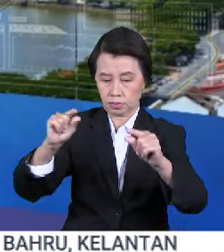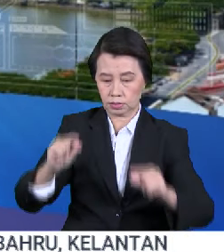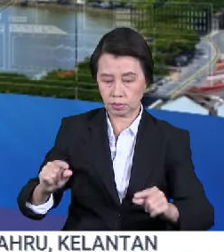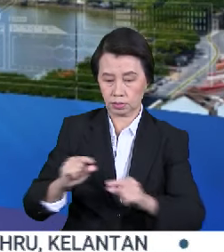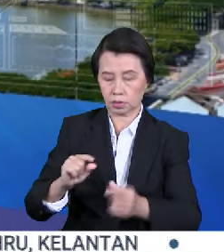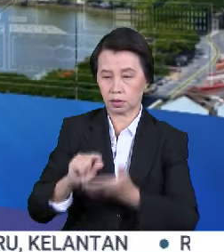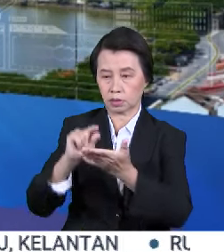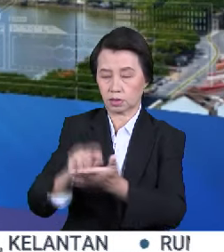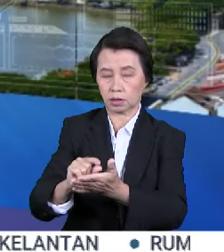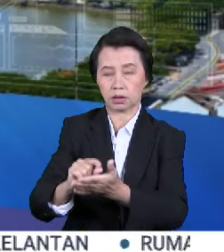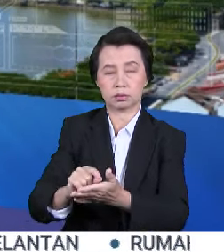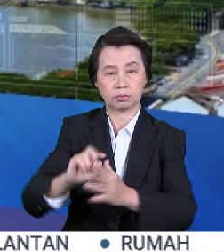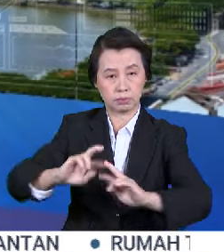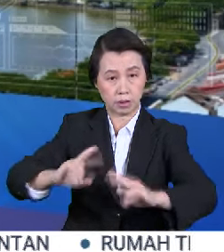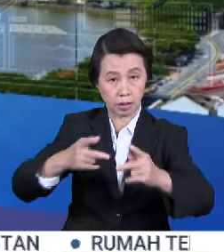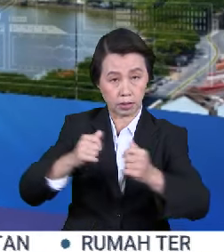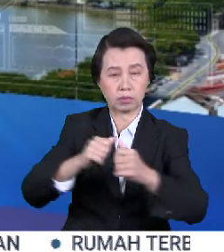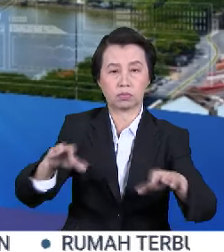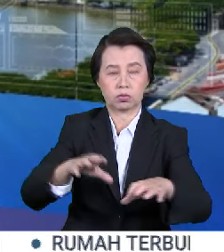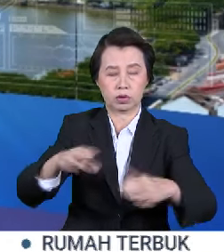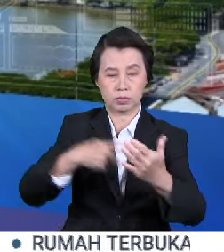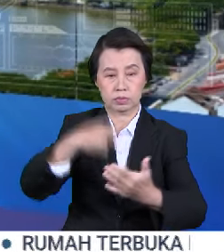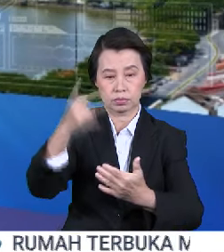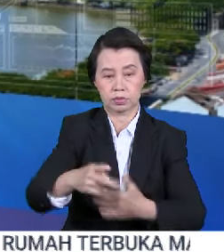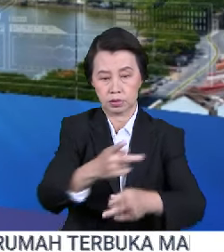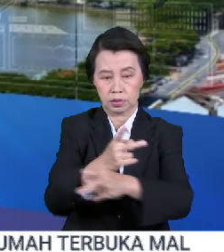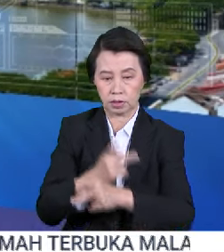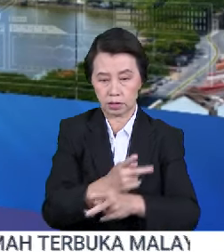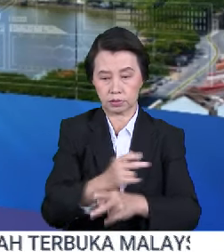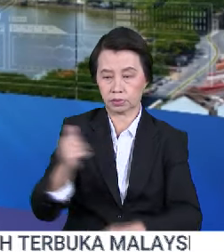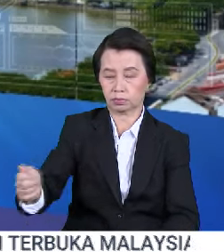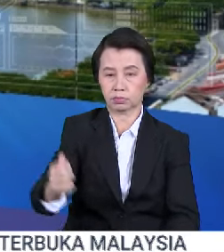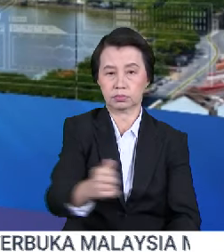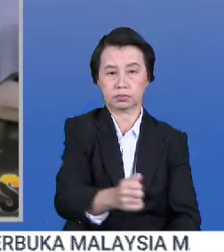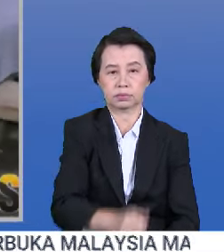pembangunan serta melaksanakan berbagai Project kawasan masing-masing